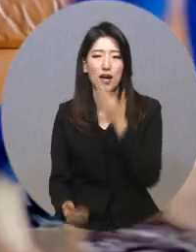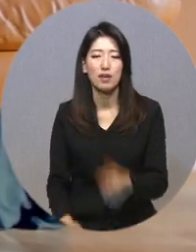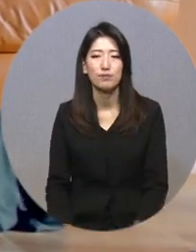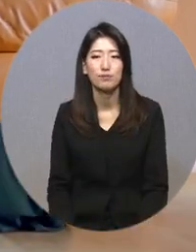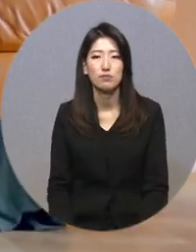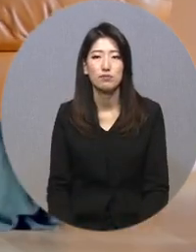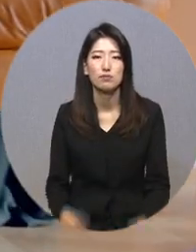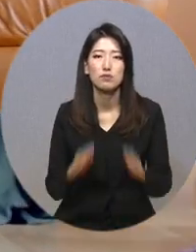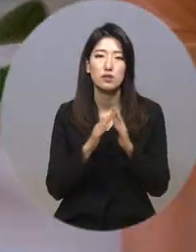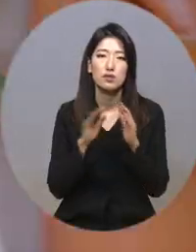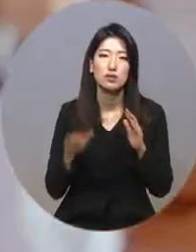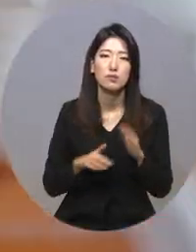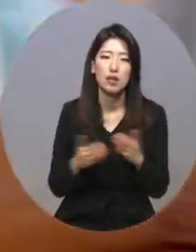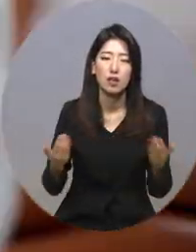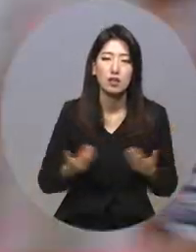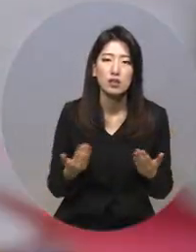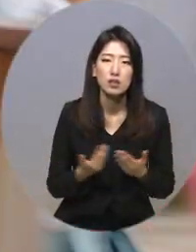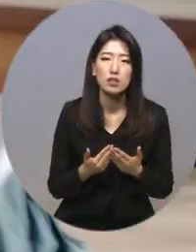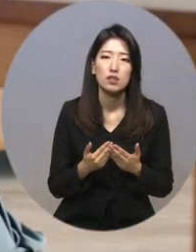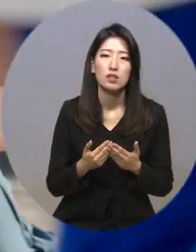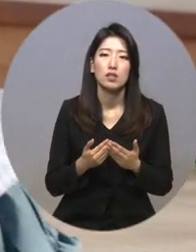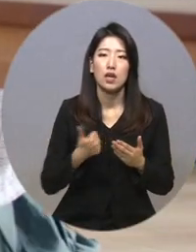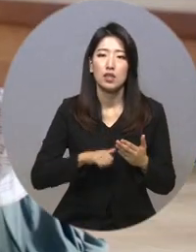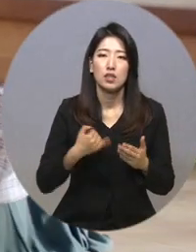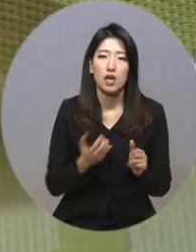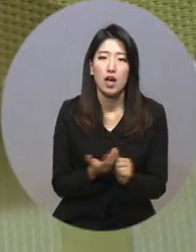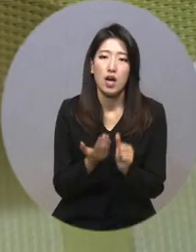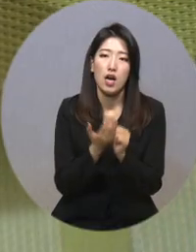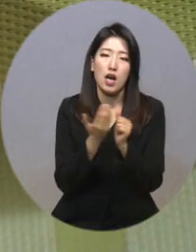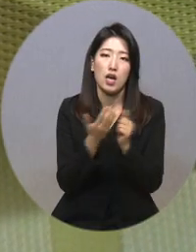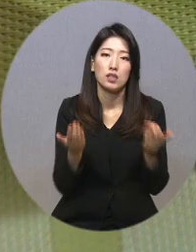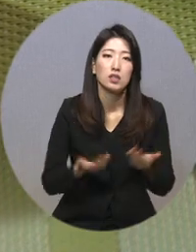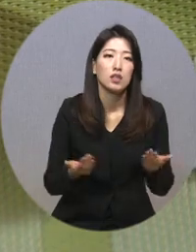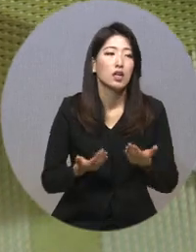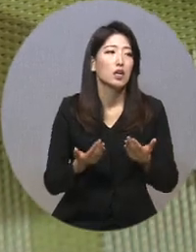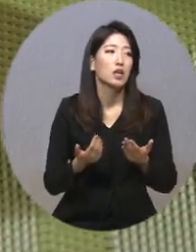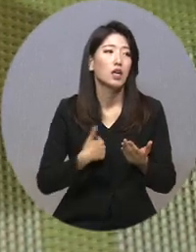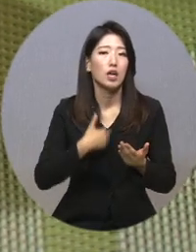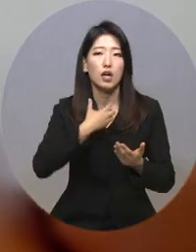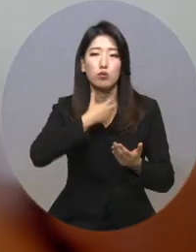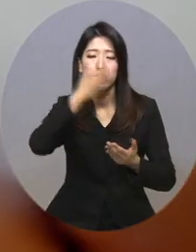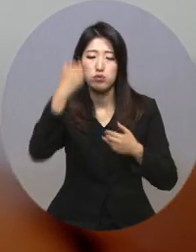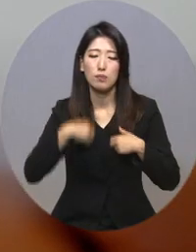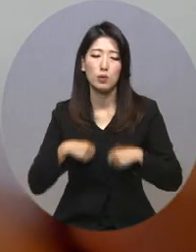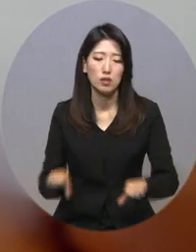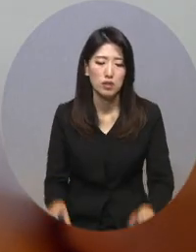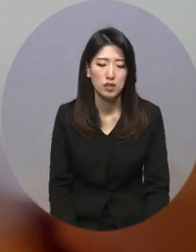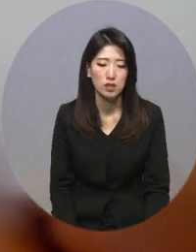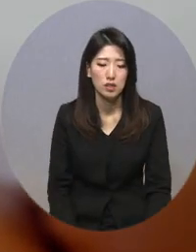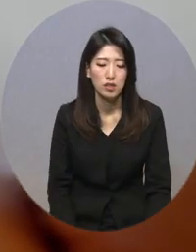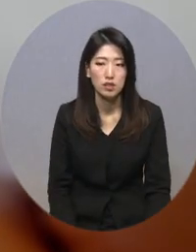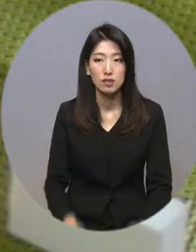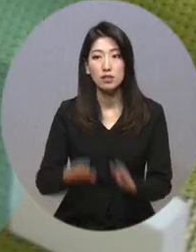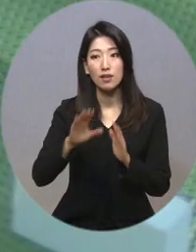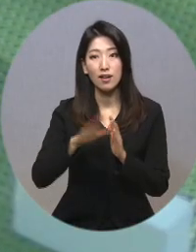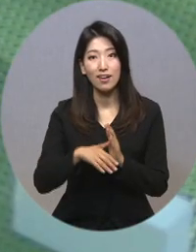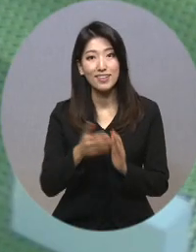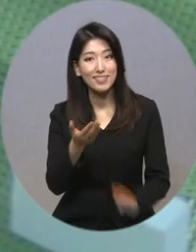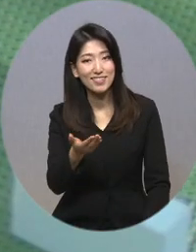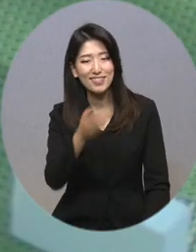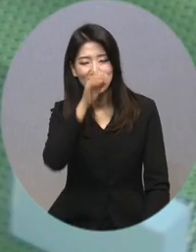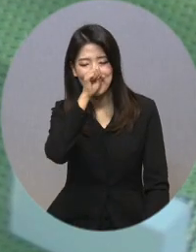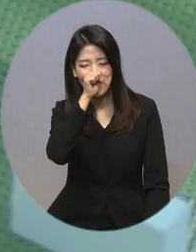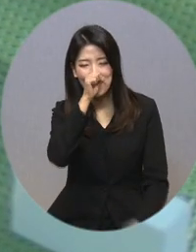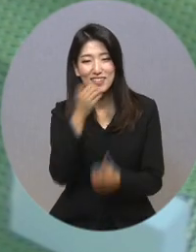집안일, 굳은 일, 온갖 일 때문에 꿈을 포기하는 게 일인 그녀에게 좋은